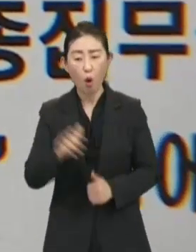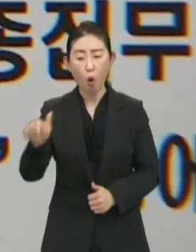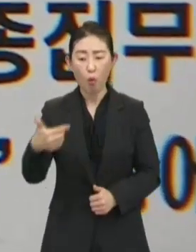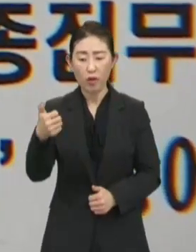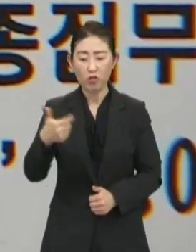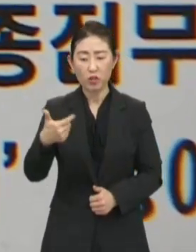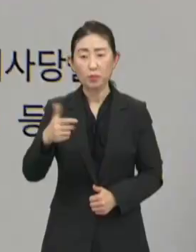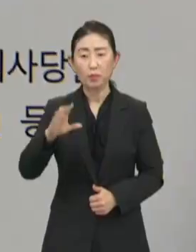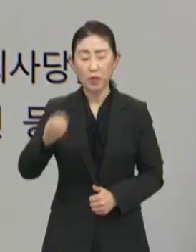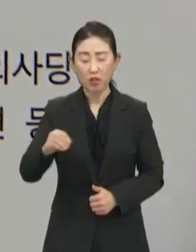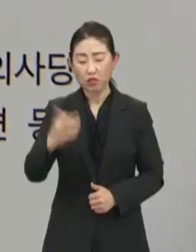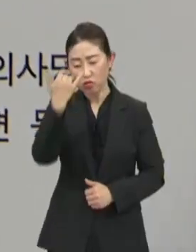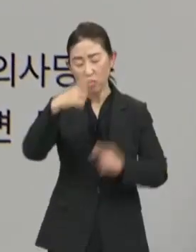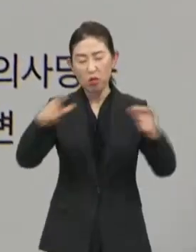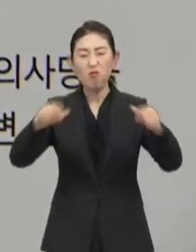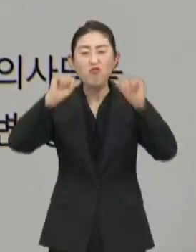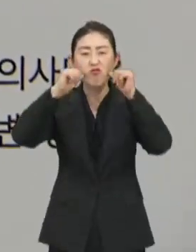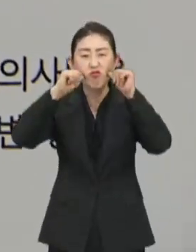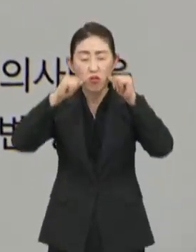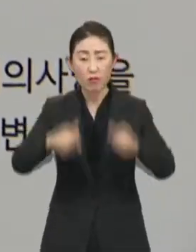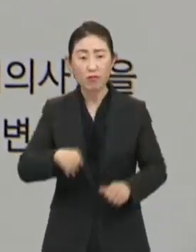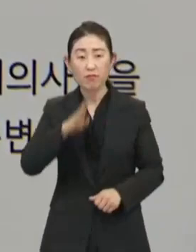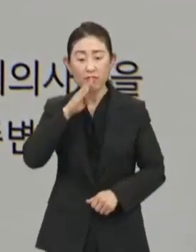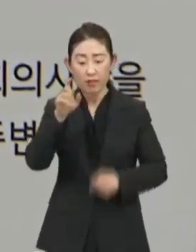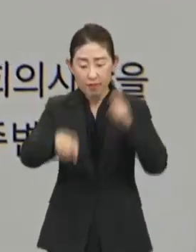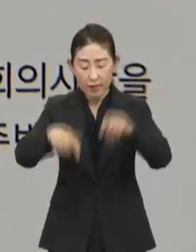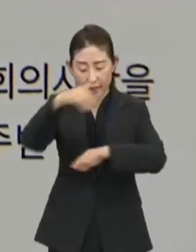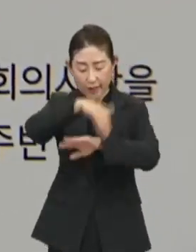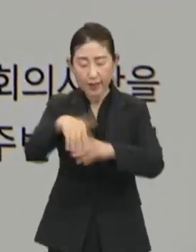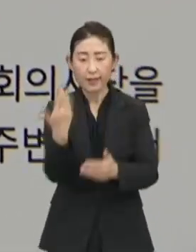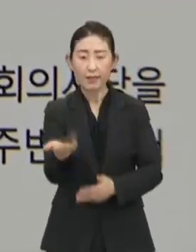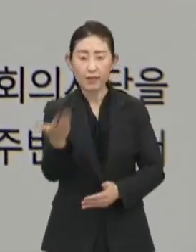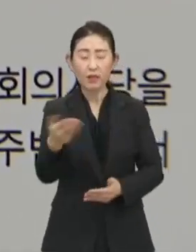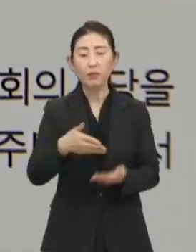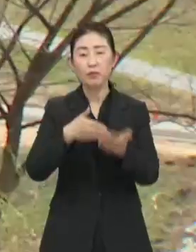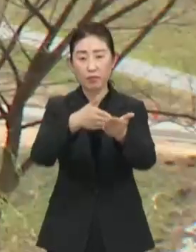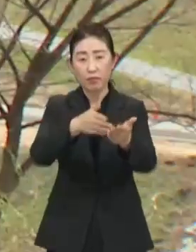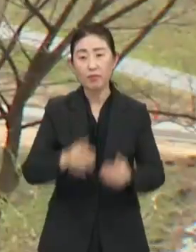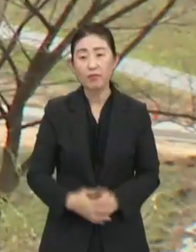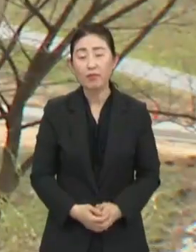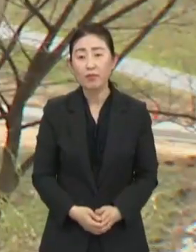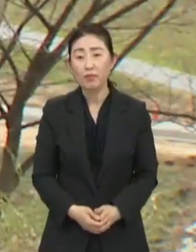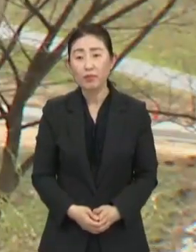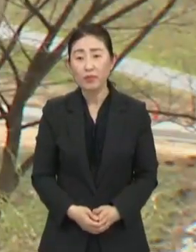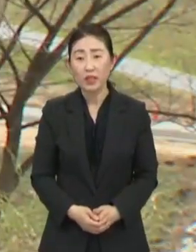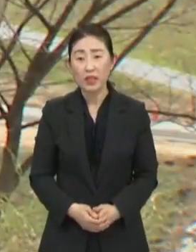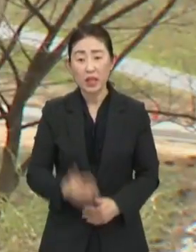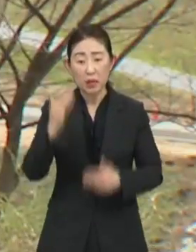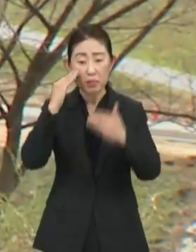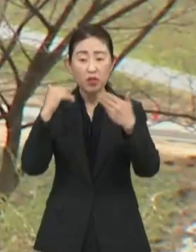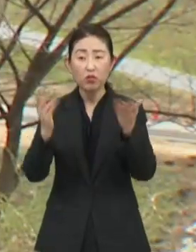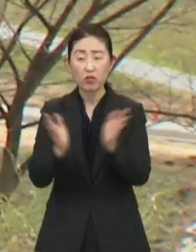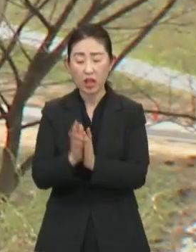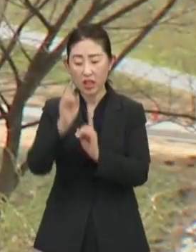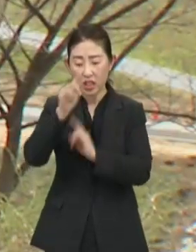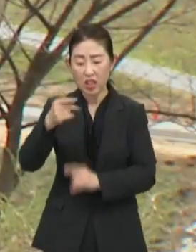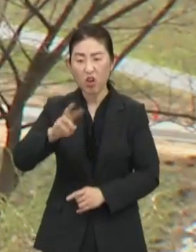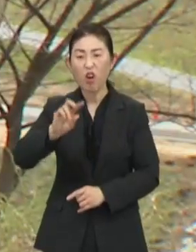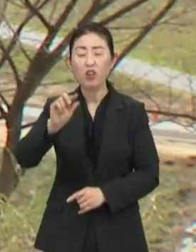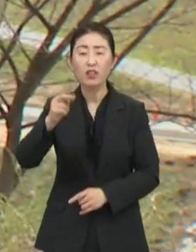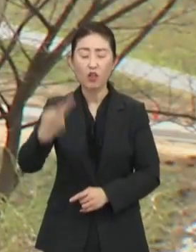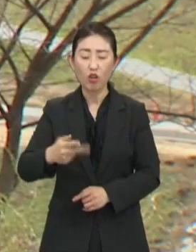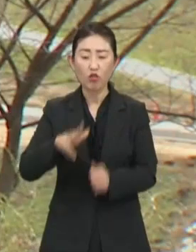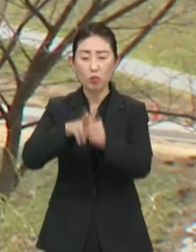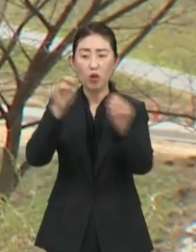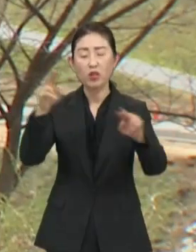충청도민을 우롱하고 있다며 구체적인 실천 계획을 내놓으라고 촉구했습니다. 민주당 이영선 후보 공천 취소에 따라